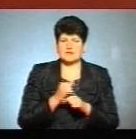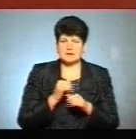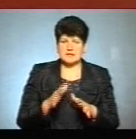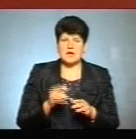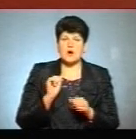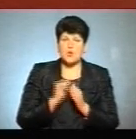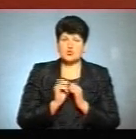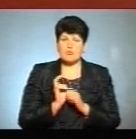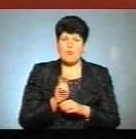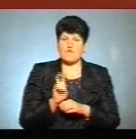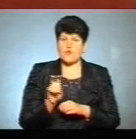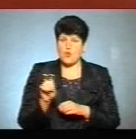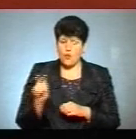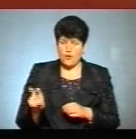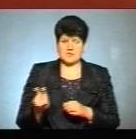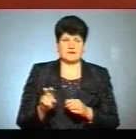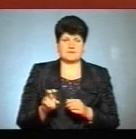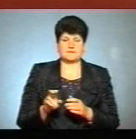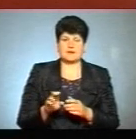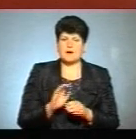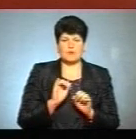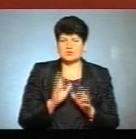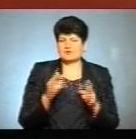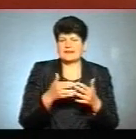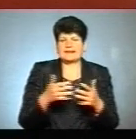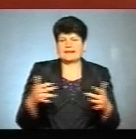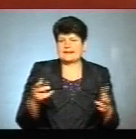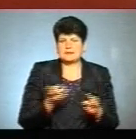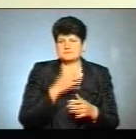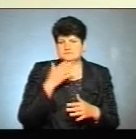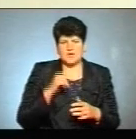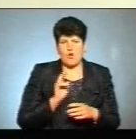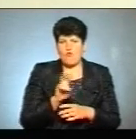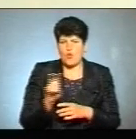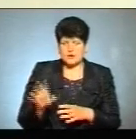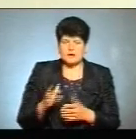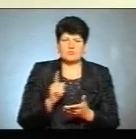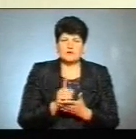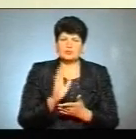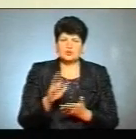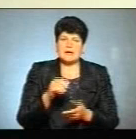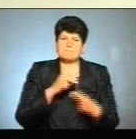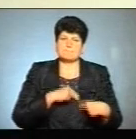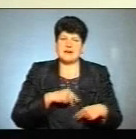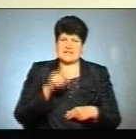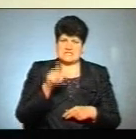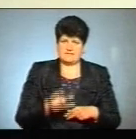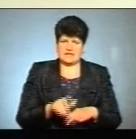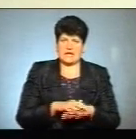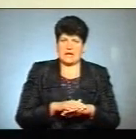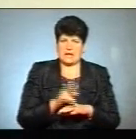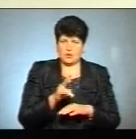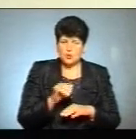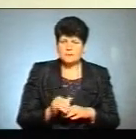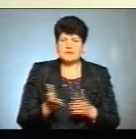ринок, їх може бути декілька, не один центральний вхід, має бути працівник ринку,